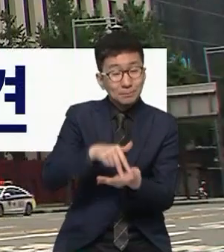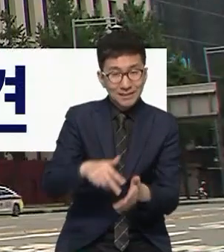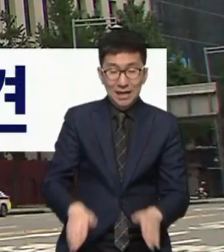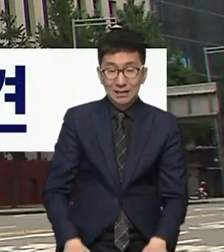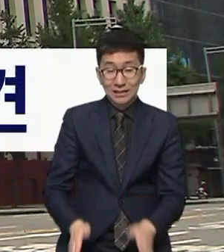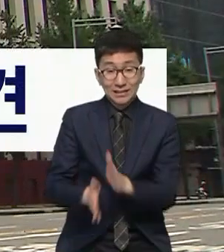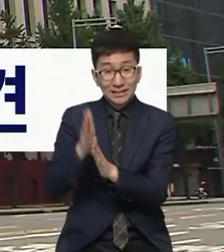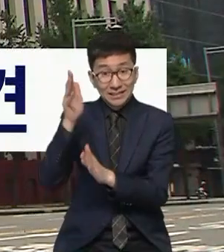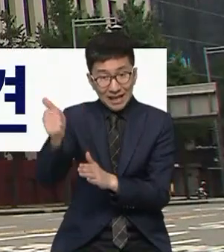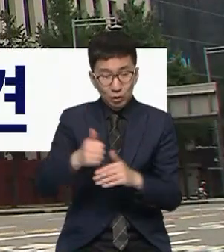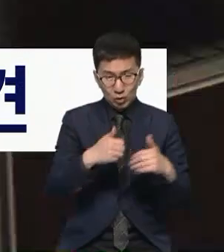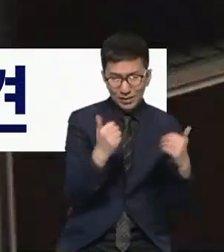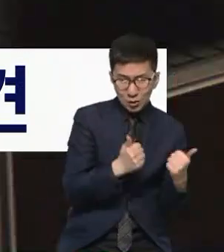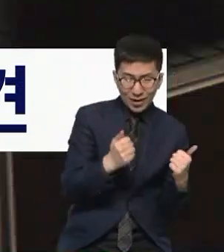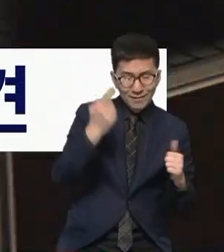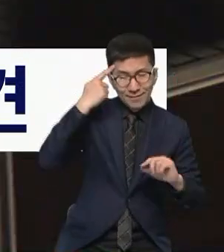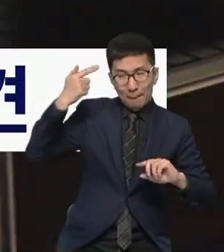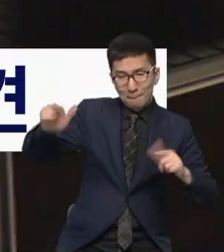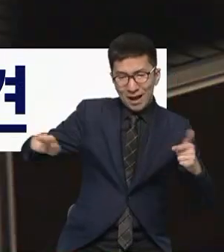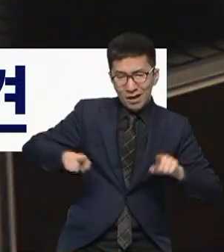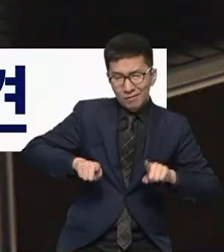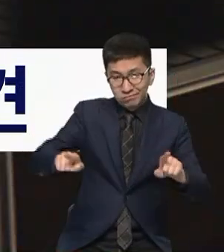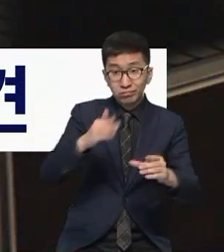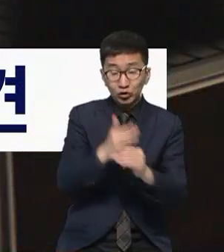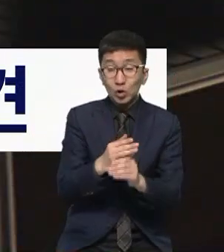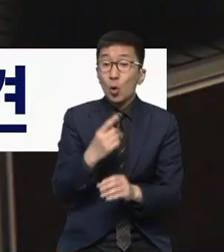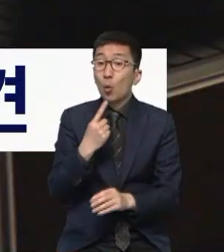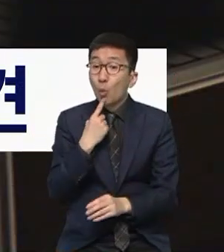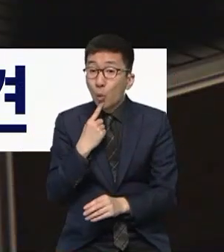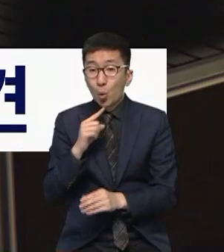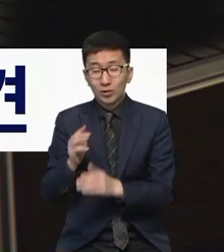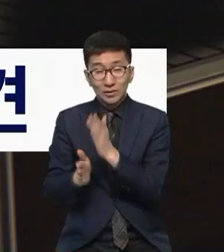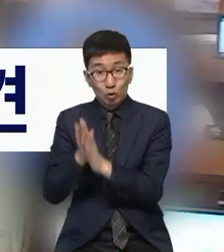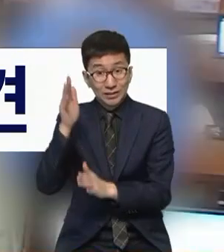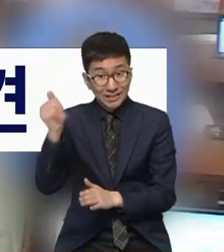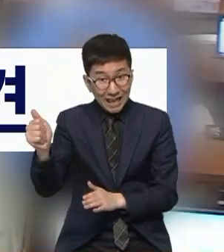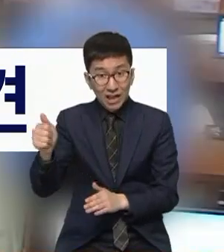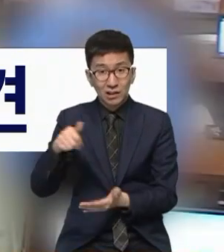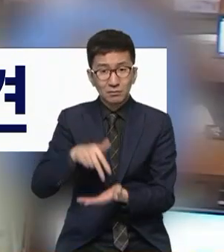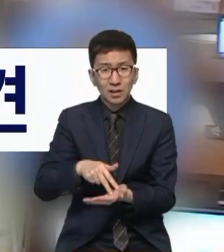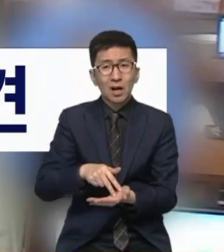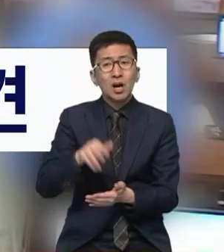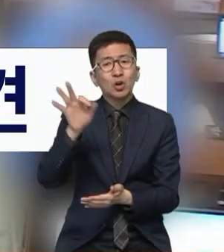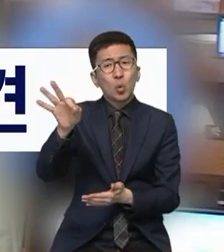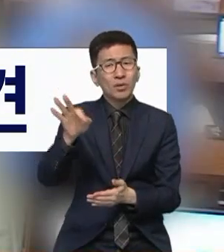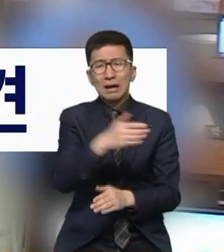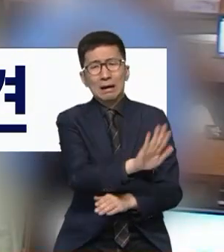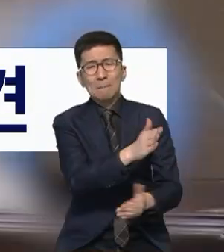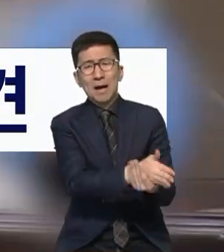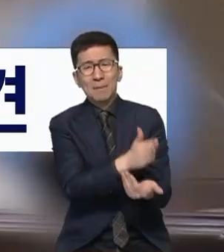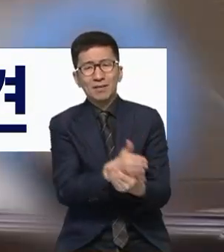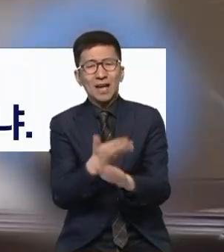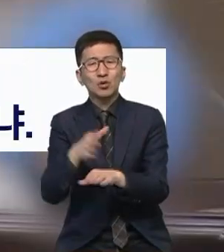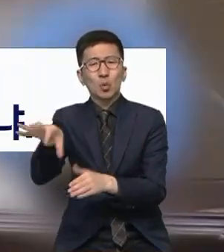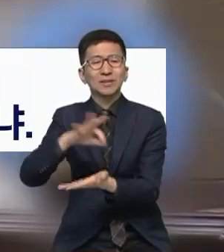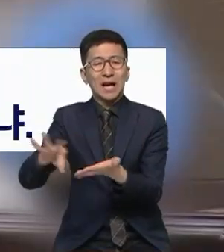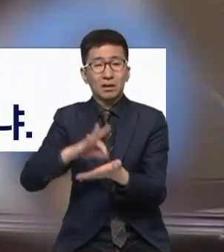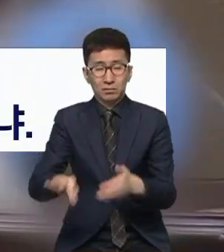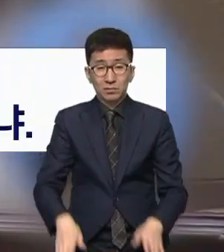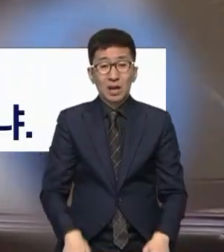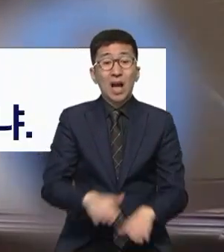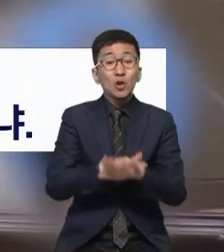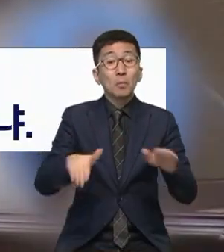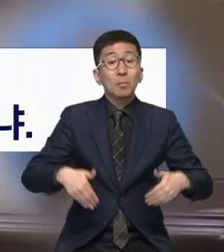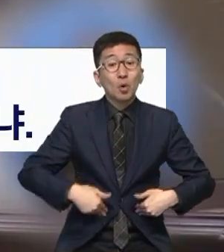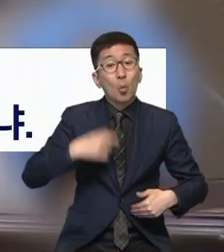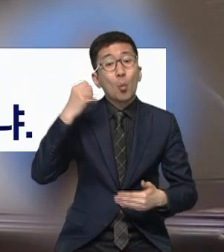시장과 시의회가 맞서고 있습니다. 오세훈 시장은 더 필요한 곳에 돈을 써야 한다는 입장인 반면 형평성이죠.